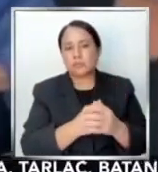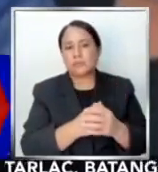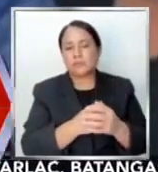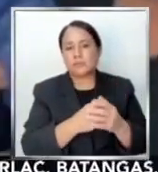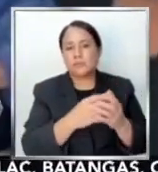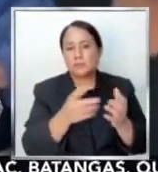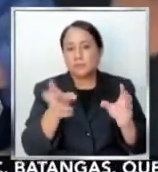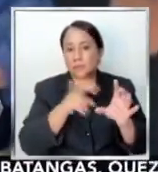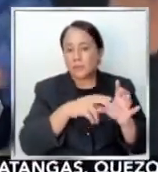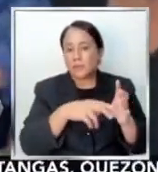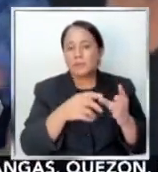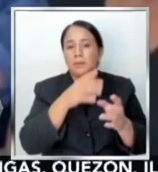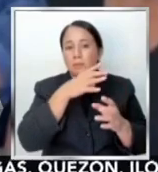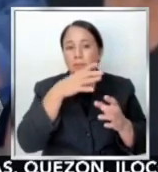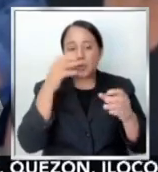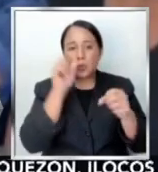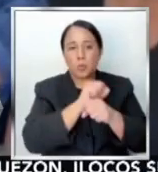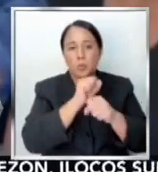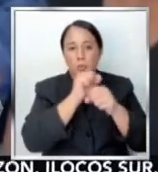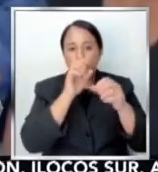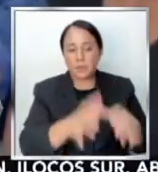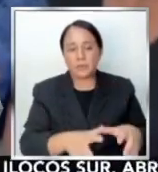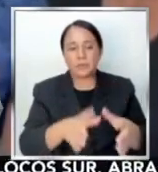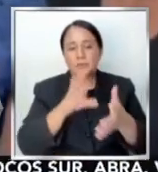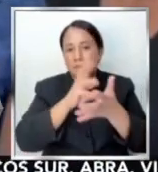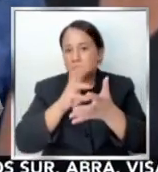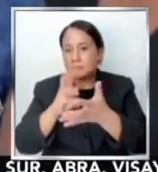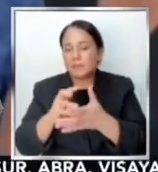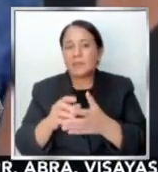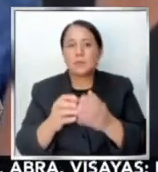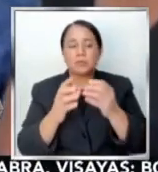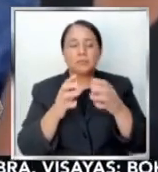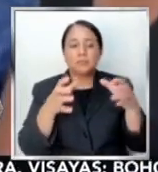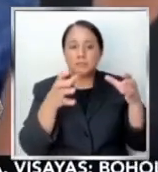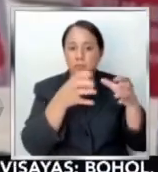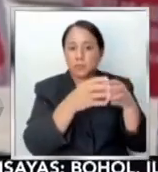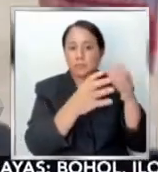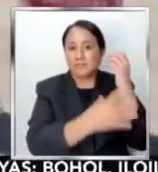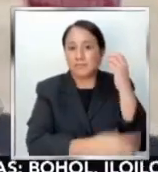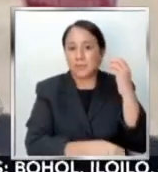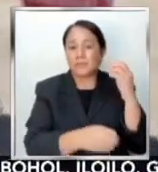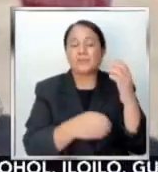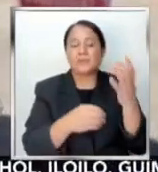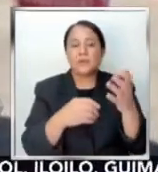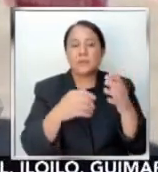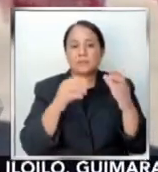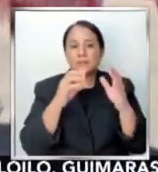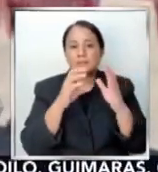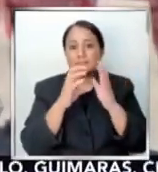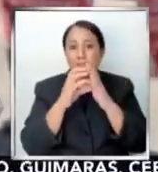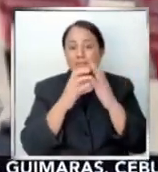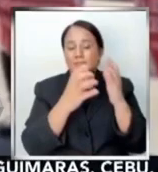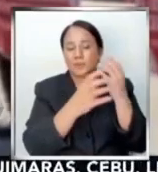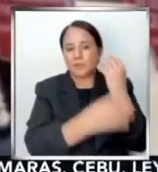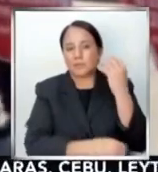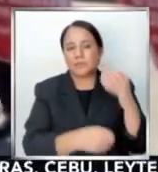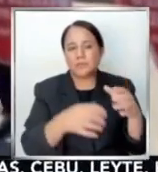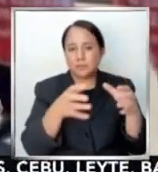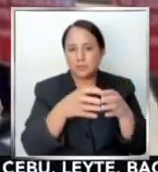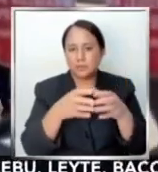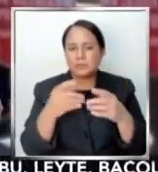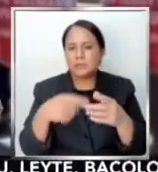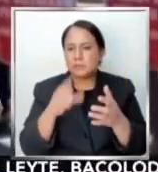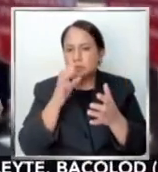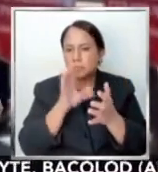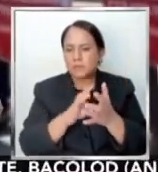ng bayan ng Maigo pati na sa urban poor members. Saka sila tumulak sa Iligan City. Nagkomento rin sila kaugnay sa hindi pagsipot